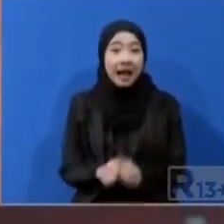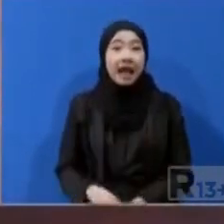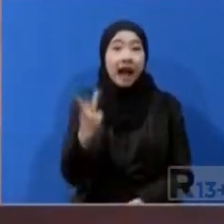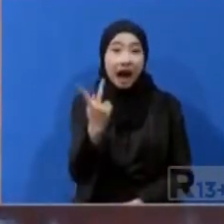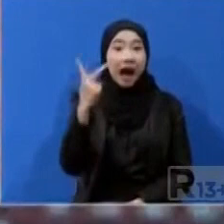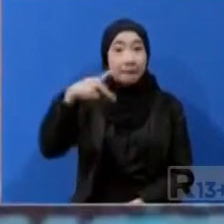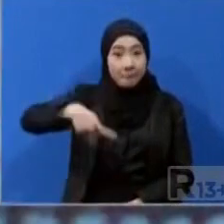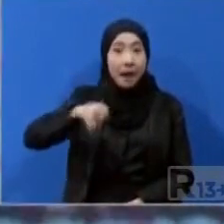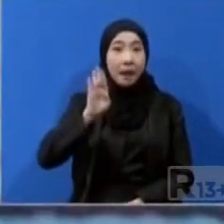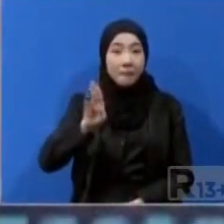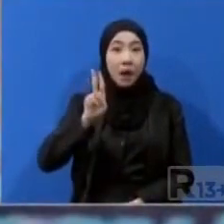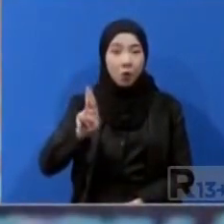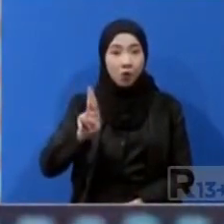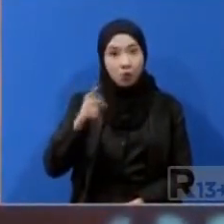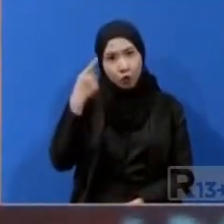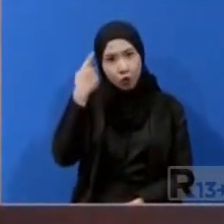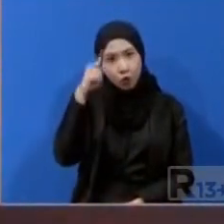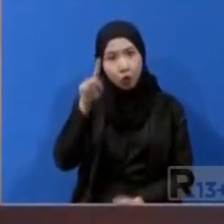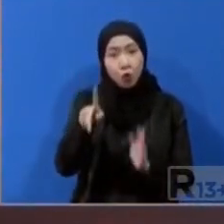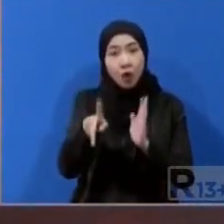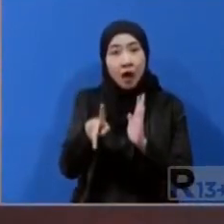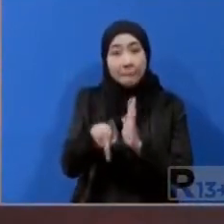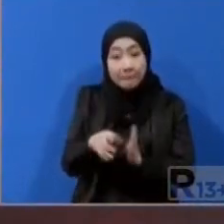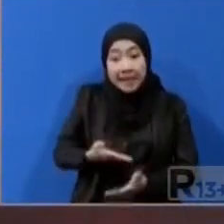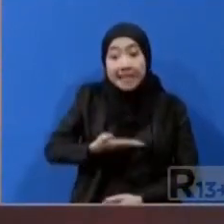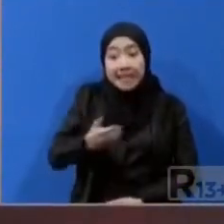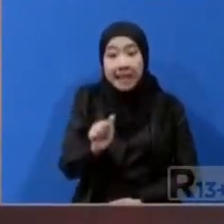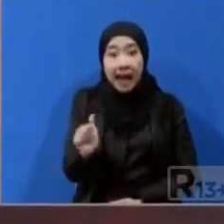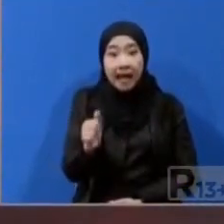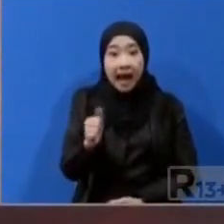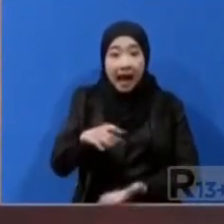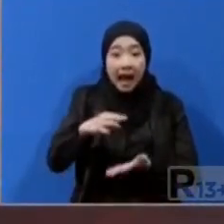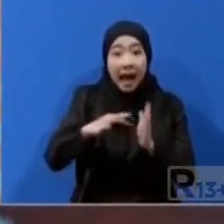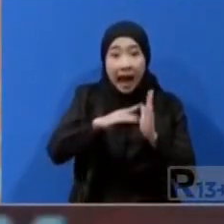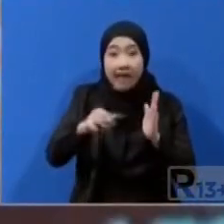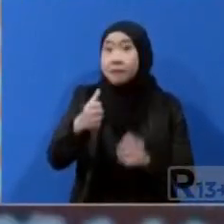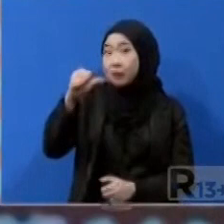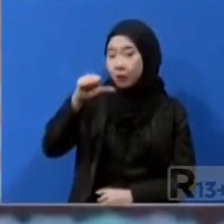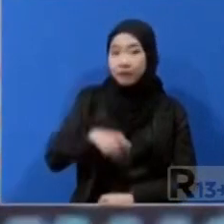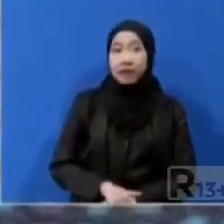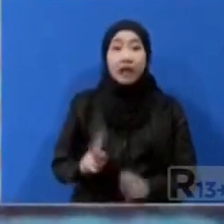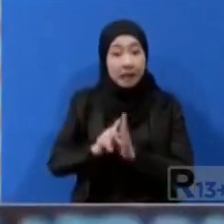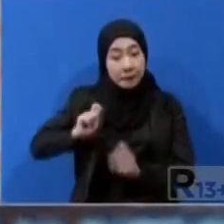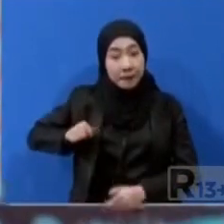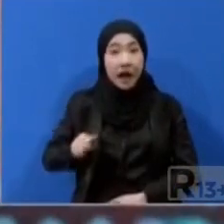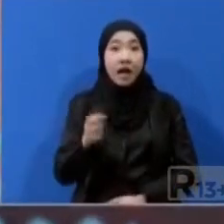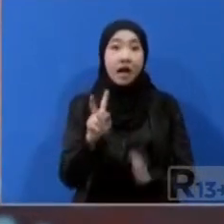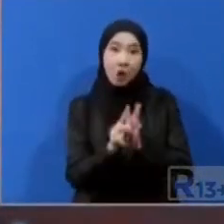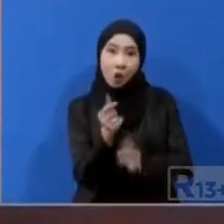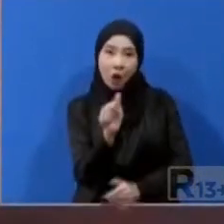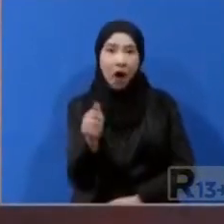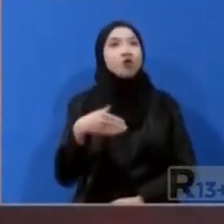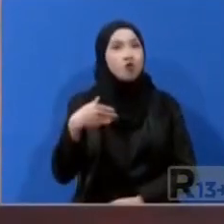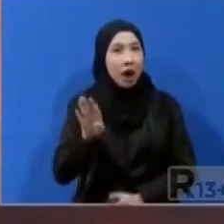KPBU dalam sektor sistem penyediaan air minum atau SPAM. Hingga awal Juli 2024, Kementerian Keuangan telah berhasil